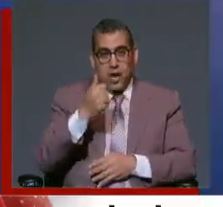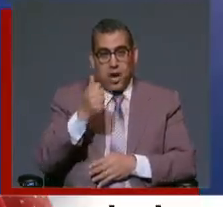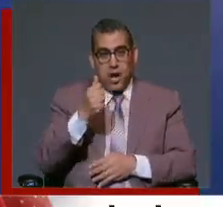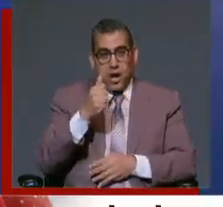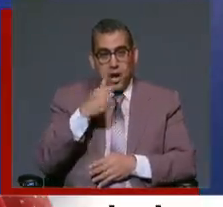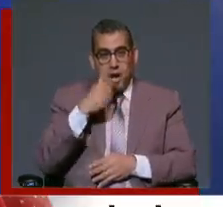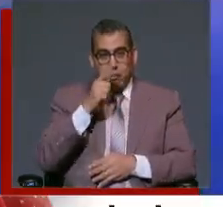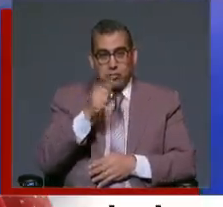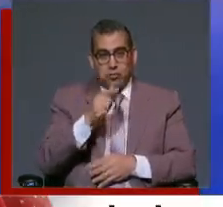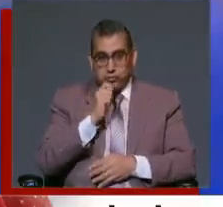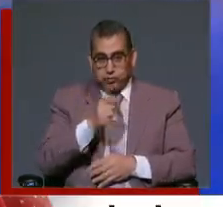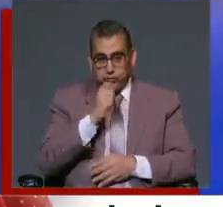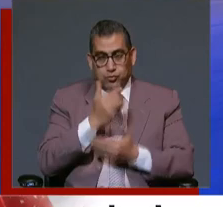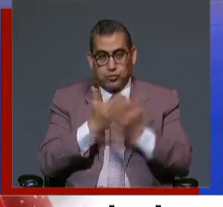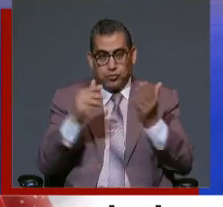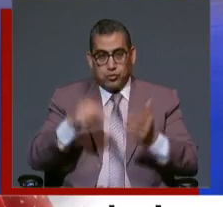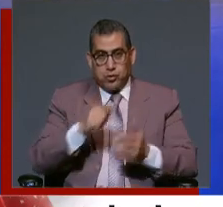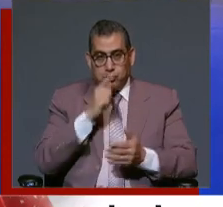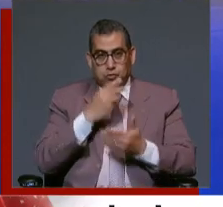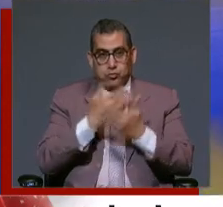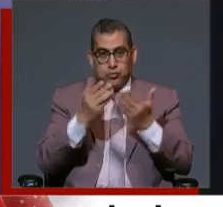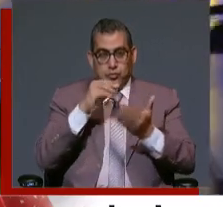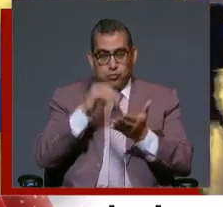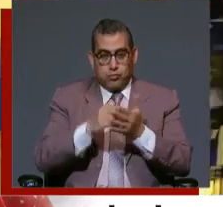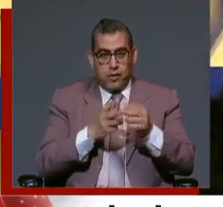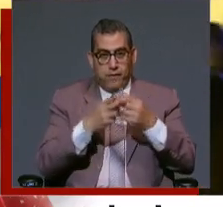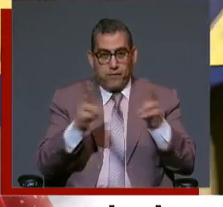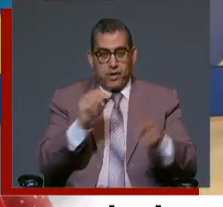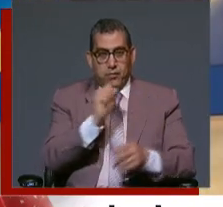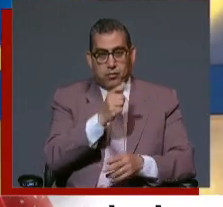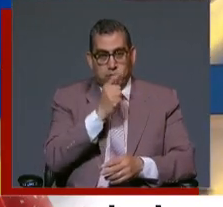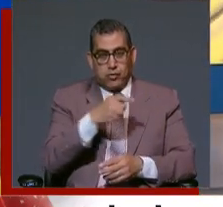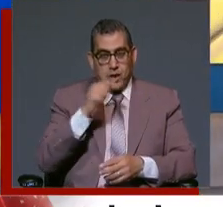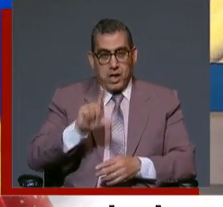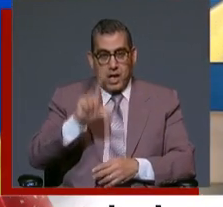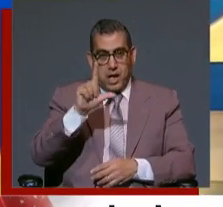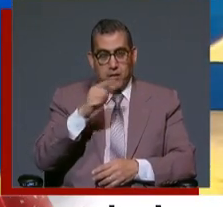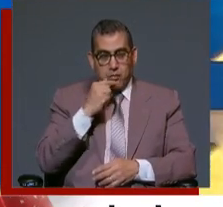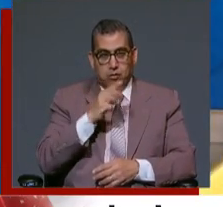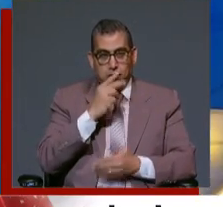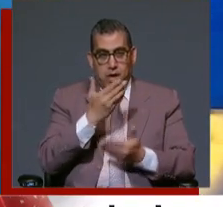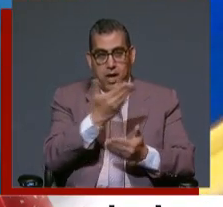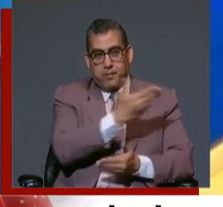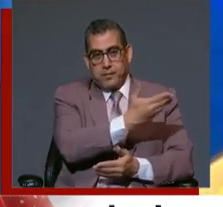الذي سوف يتقدم بالكلمة الافتتاحية. سيد الرئيس، الكلمة لك.